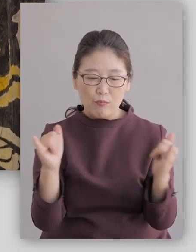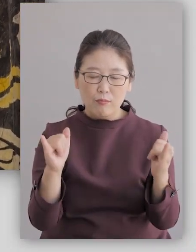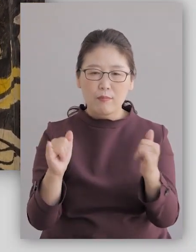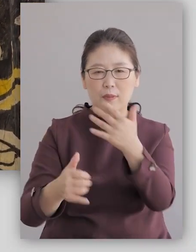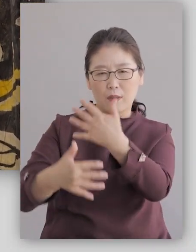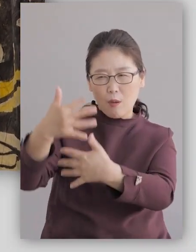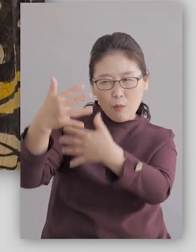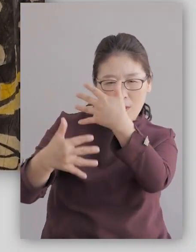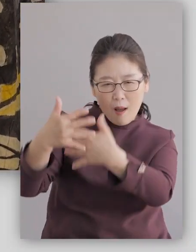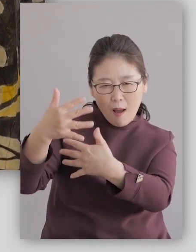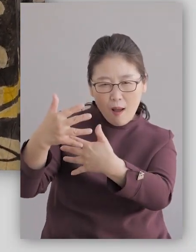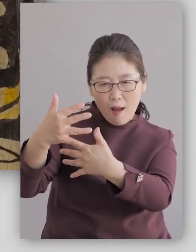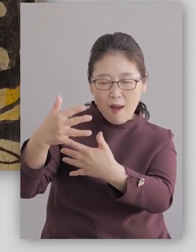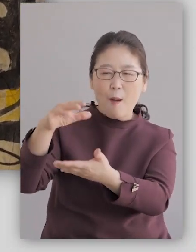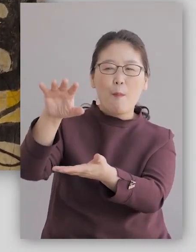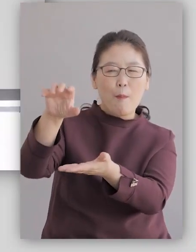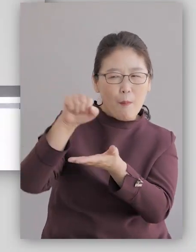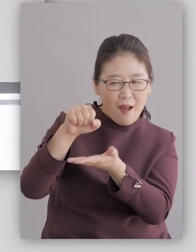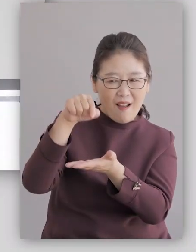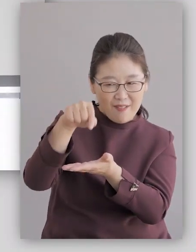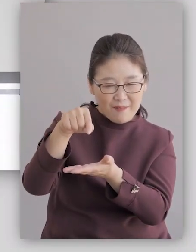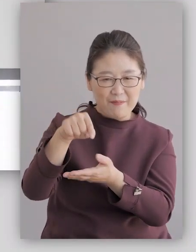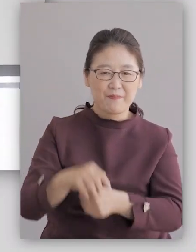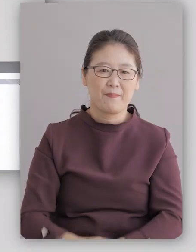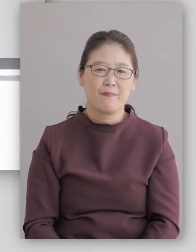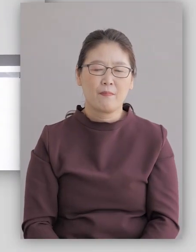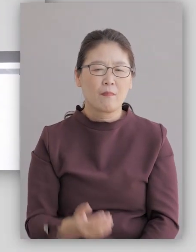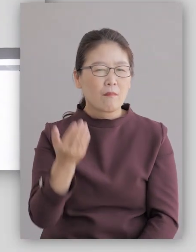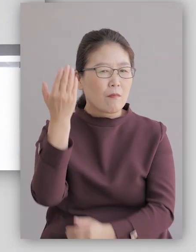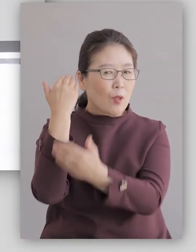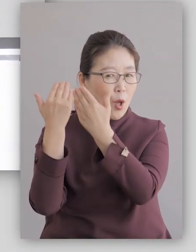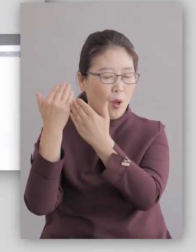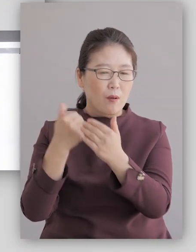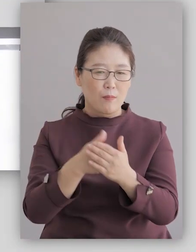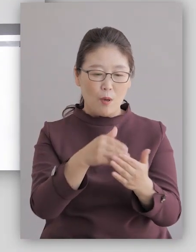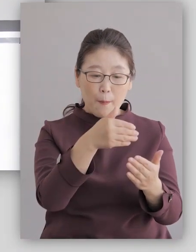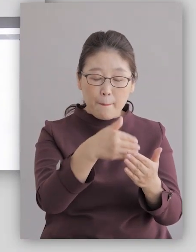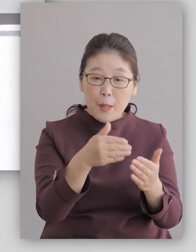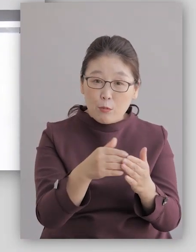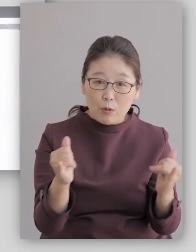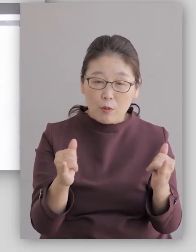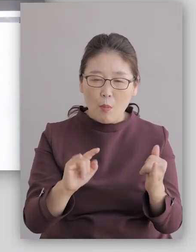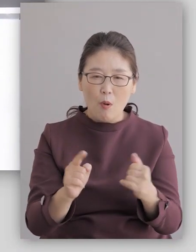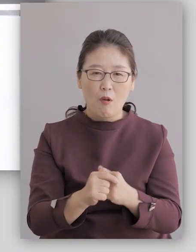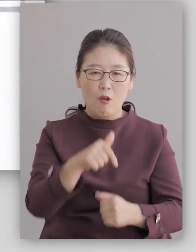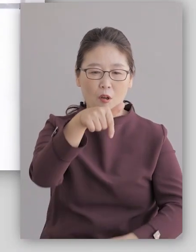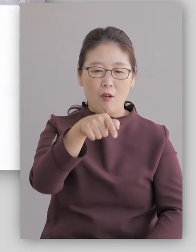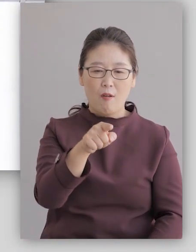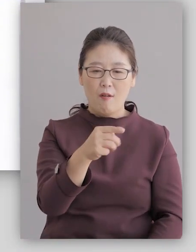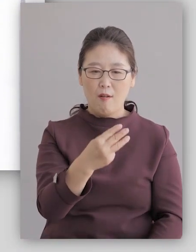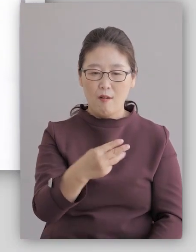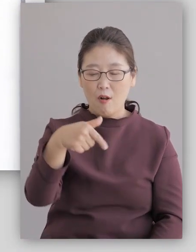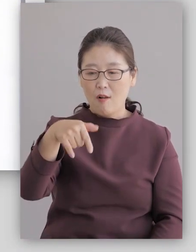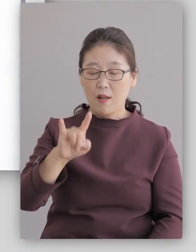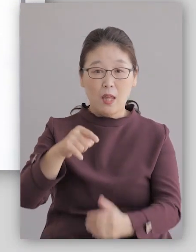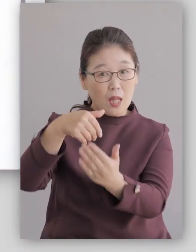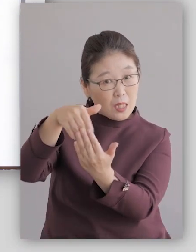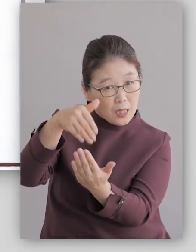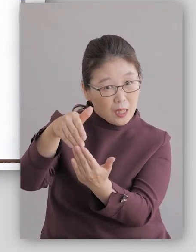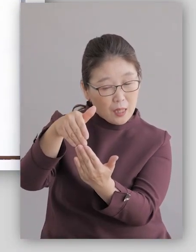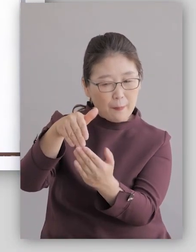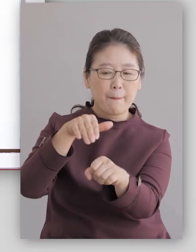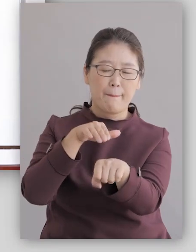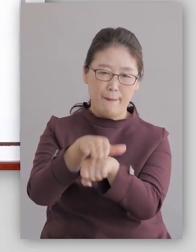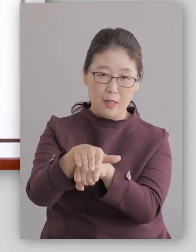영화에서 영감을 받았습니다. 그 당시에 미술가들은 글개 그림이라는 형식으로 사회와 적극적으로